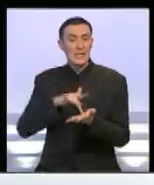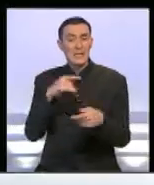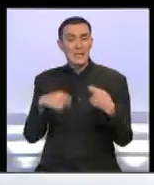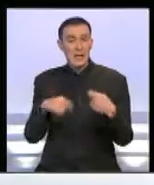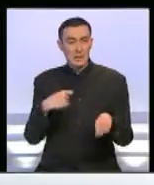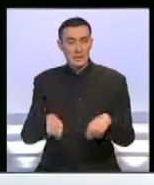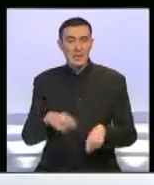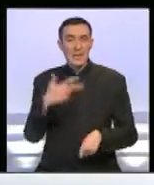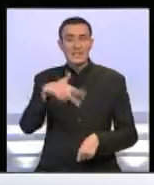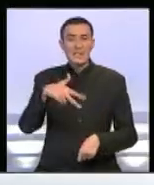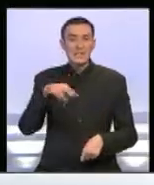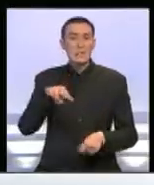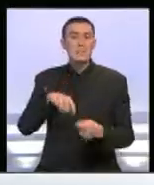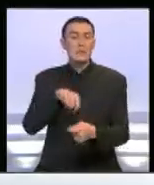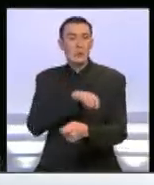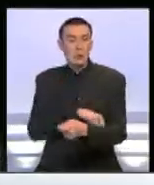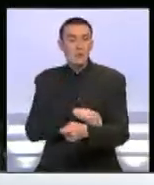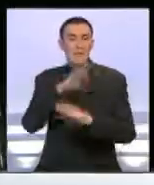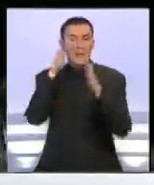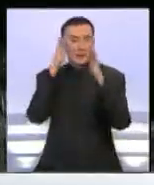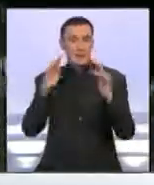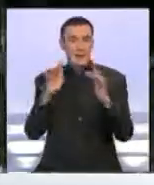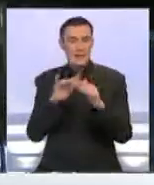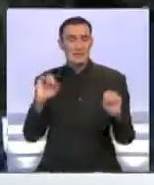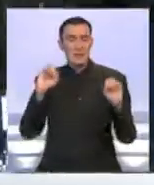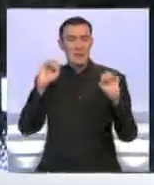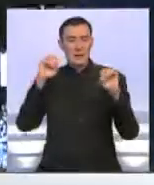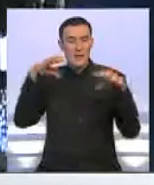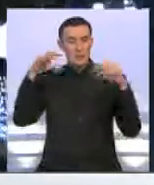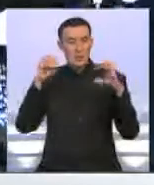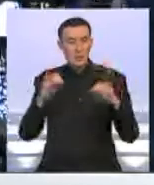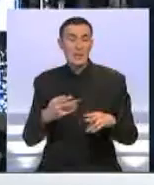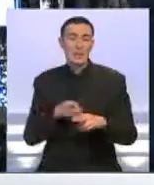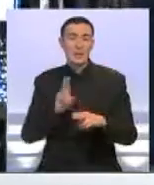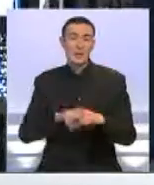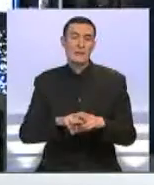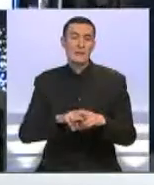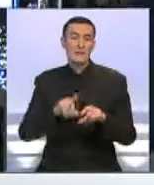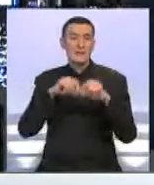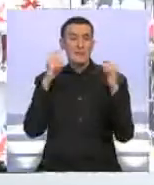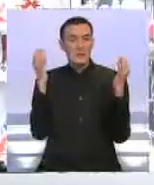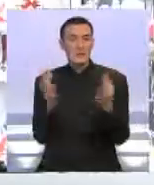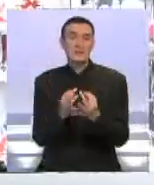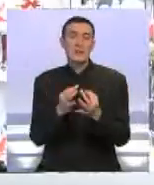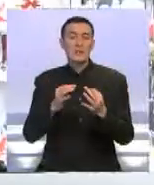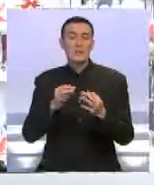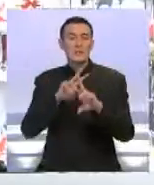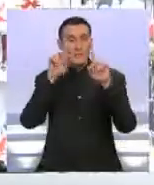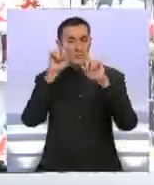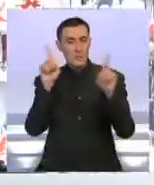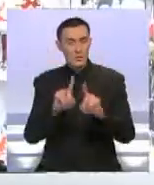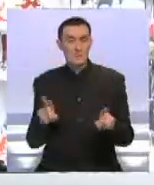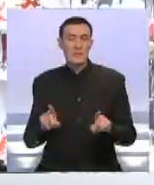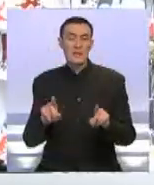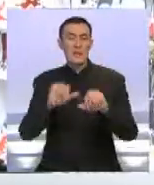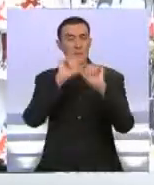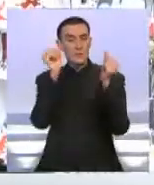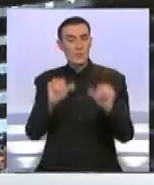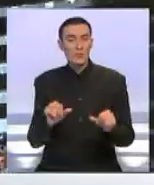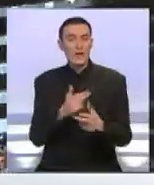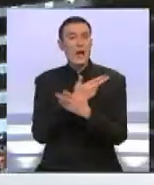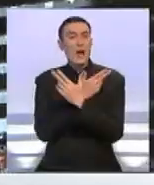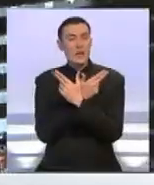ярмарки 30-метровая ель со сверкающими гирляндами. Повсюду еловые венки, золотые звезды и фигуры ангелов